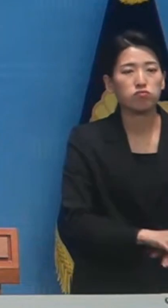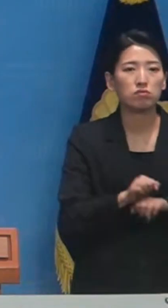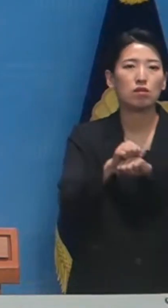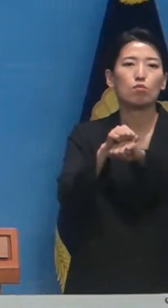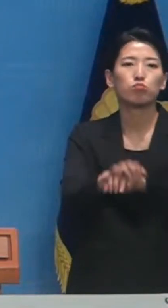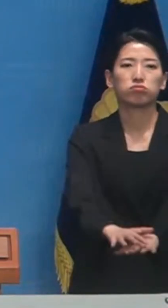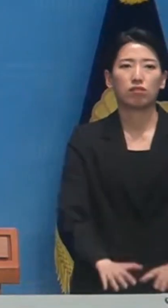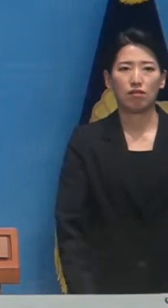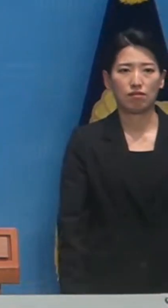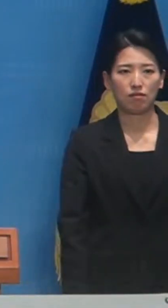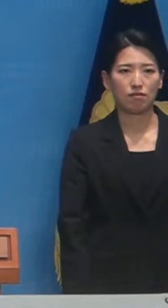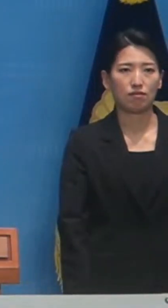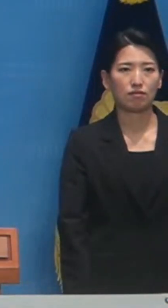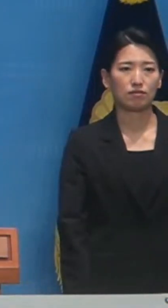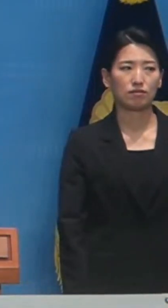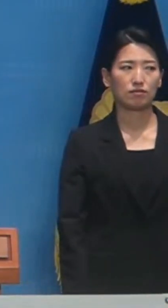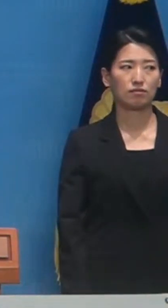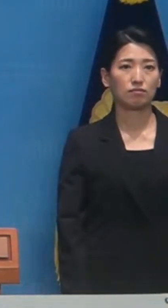무산되었습니다.